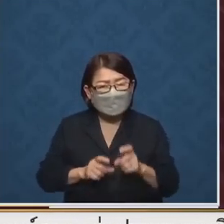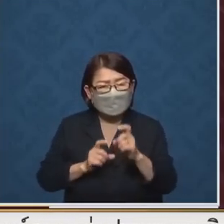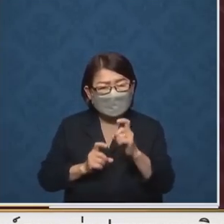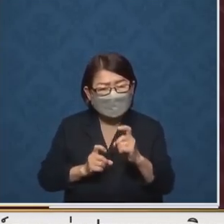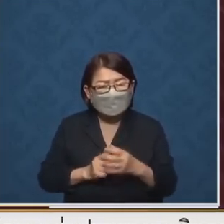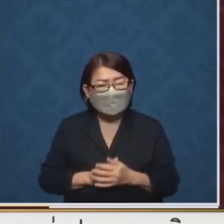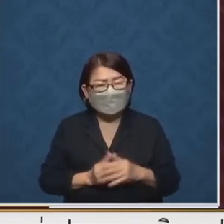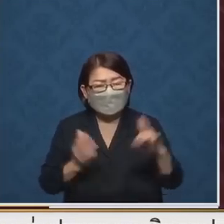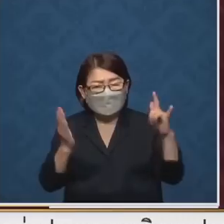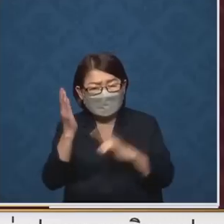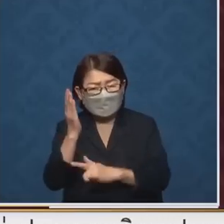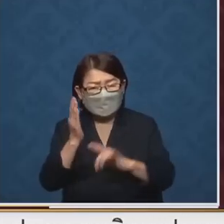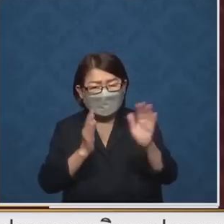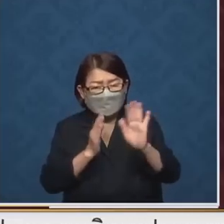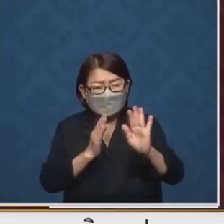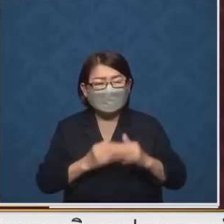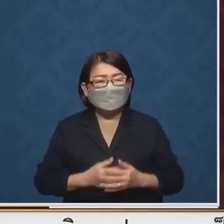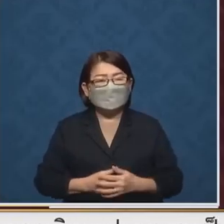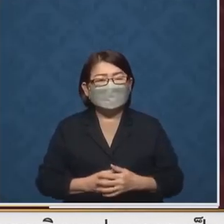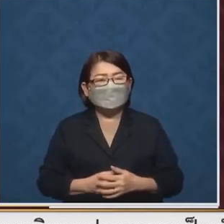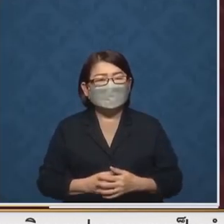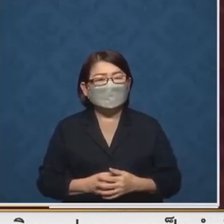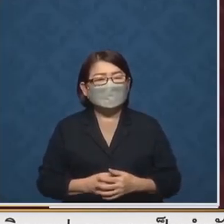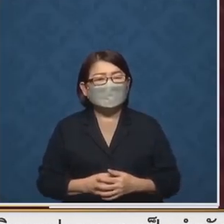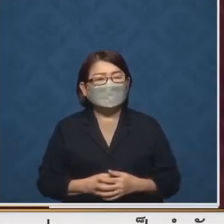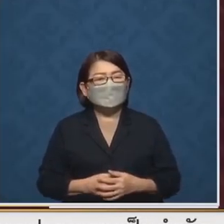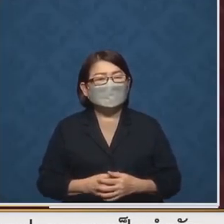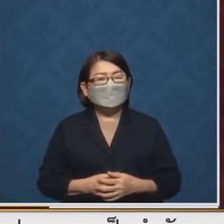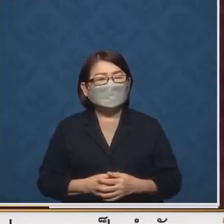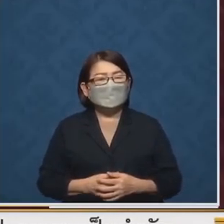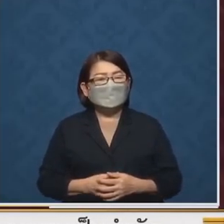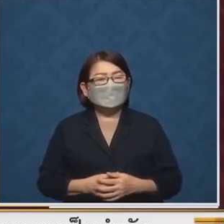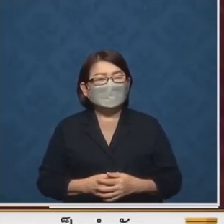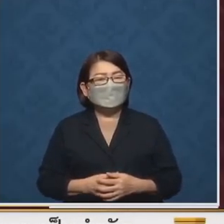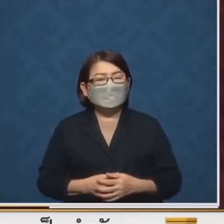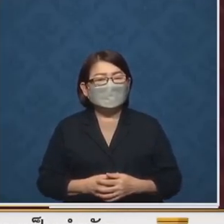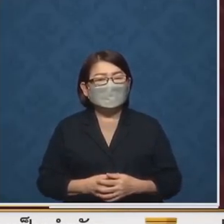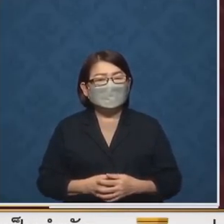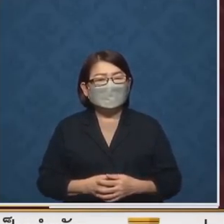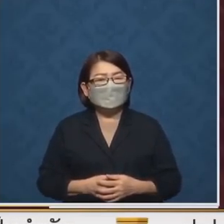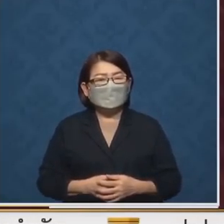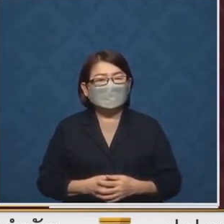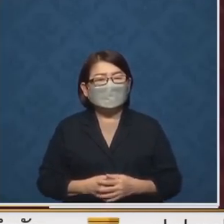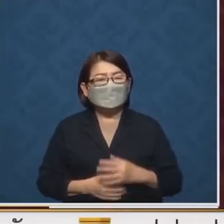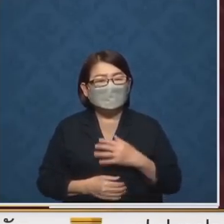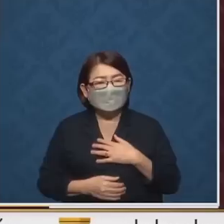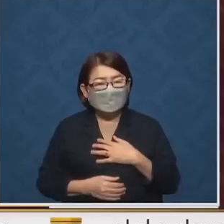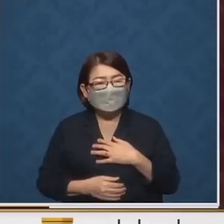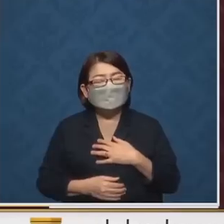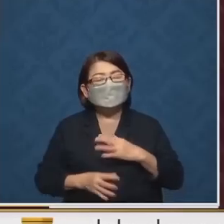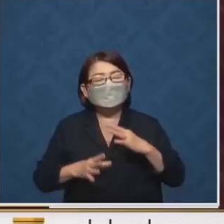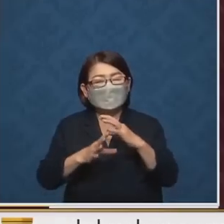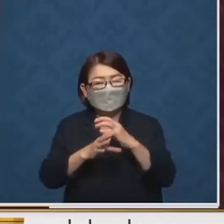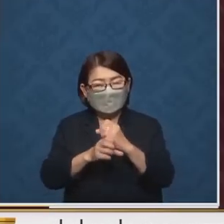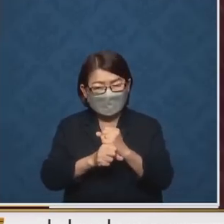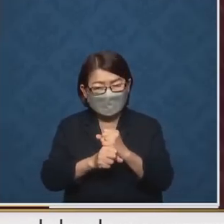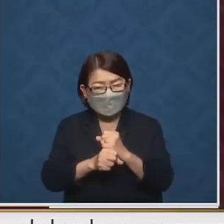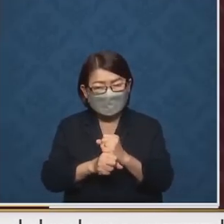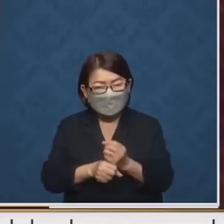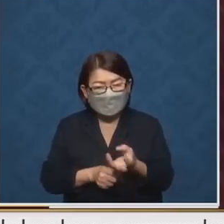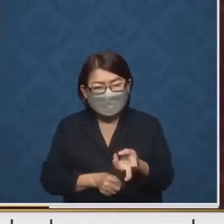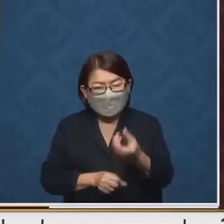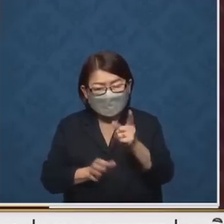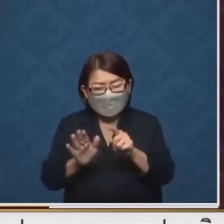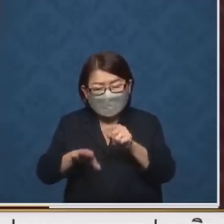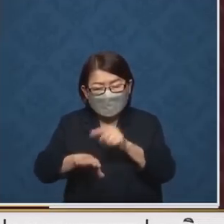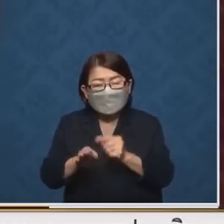างครับ ไปแผ่นต่ไปครับผมอยากจะกลาสรุปในนาทีสุด